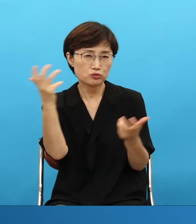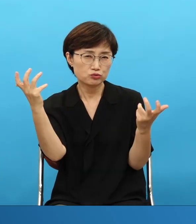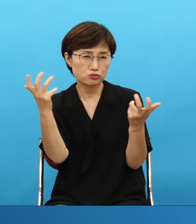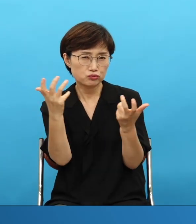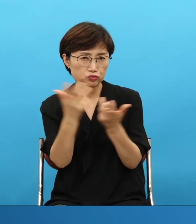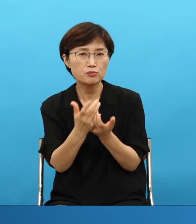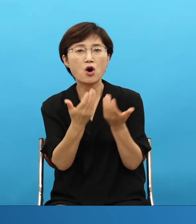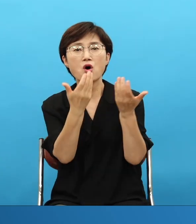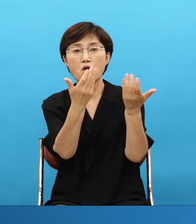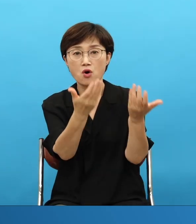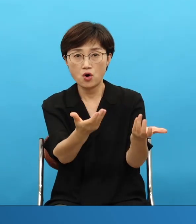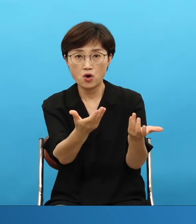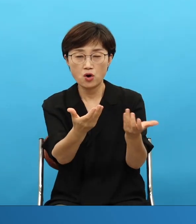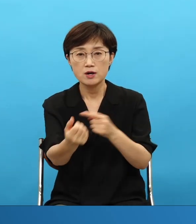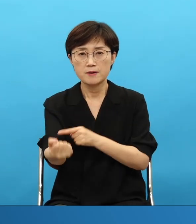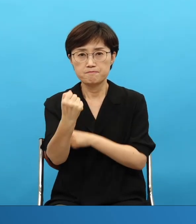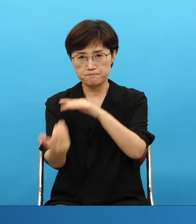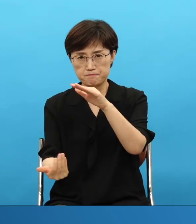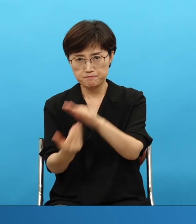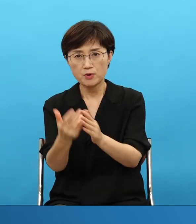영광이 충만하게 하리라.